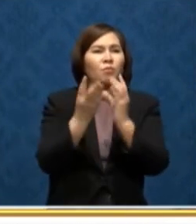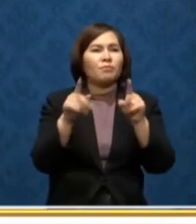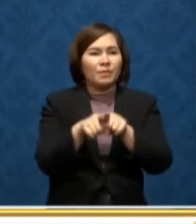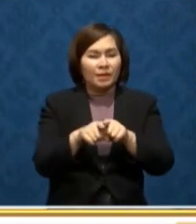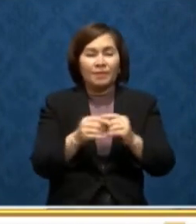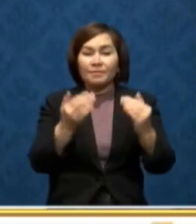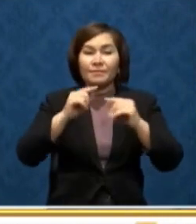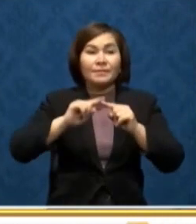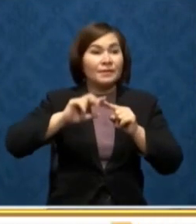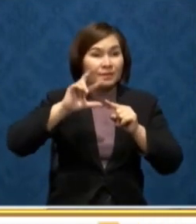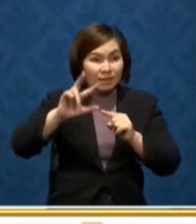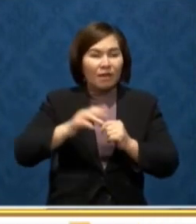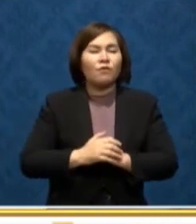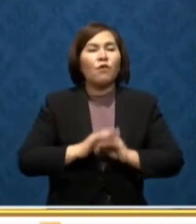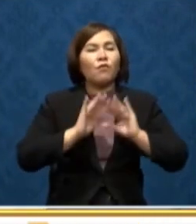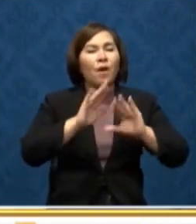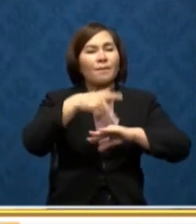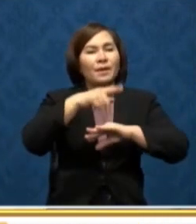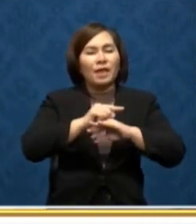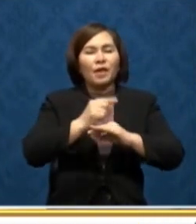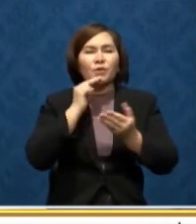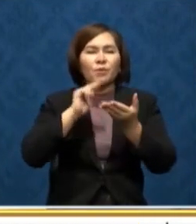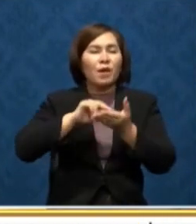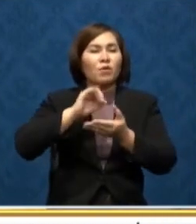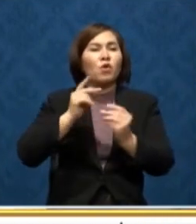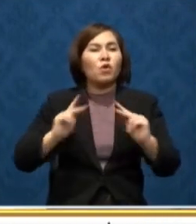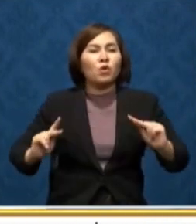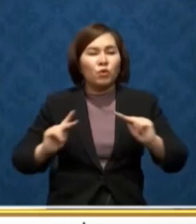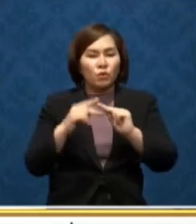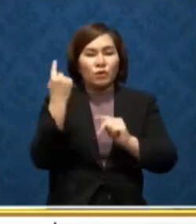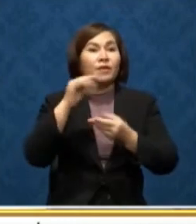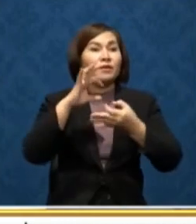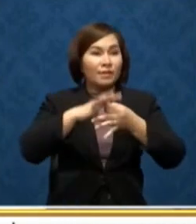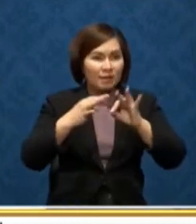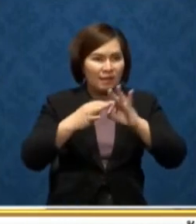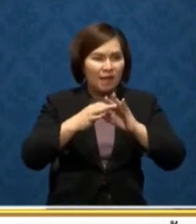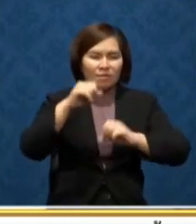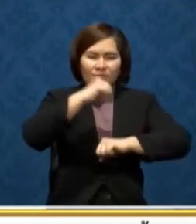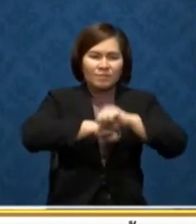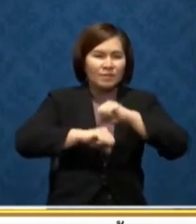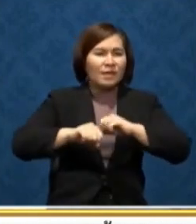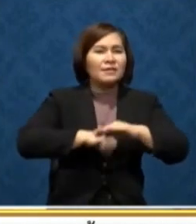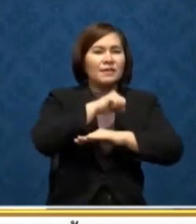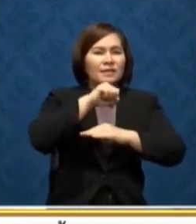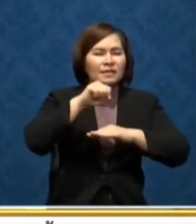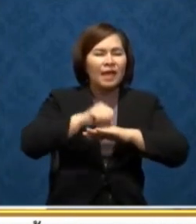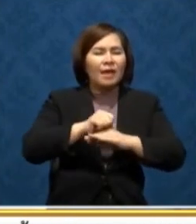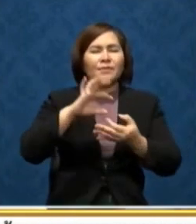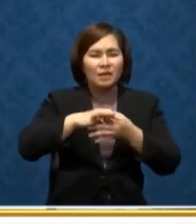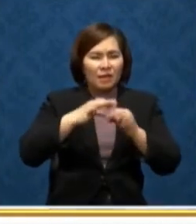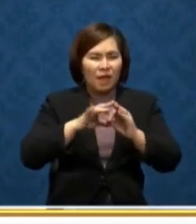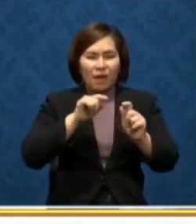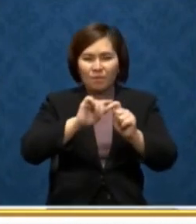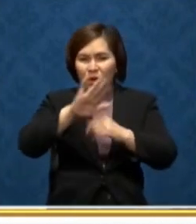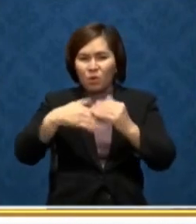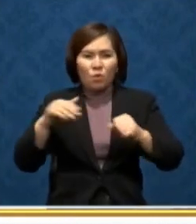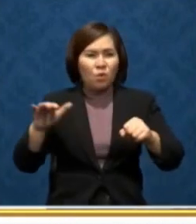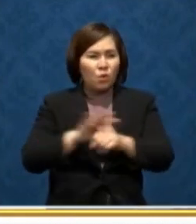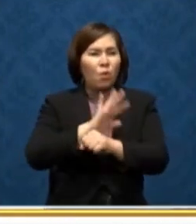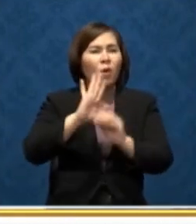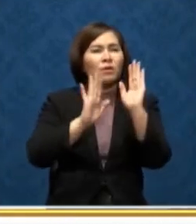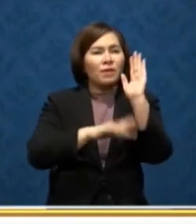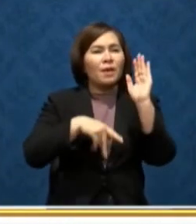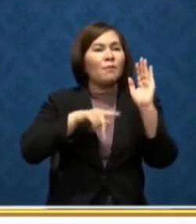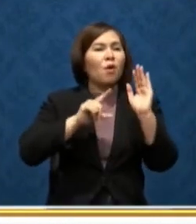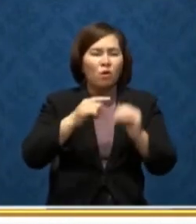กอยทนไปทานได้มีหนังสือถกระสวงการทองเทีวและกิลาให้มีการจัดสร้างสนามกิลาประจำทุกอำเผอในจัหวพัฒรุงและ